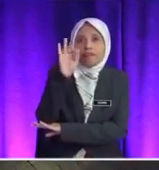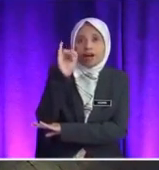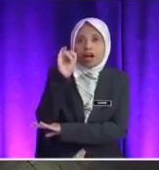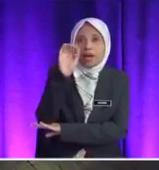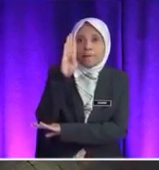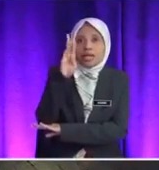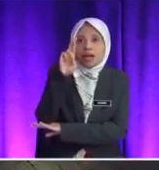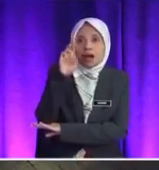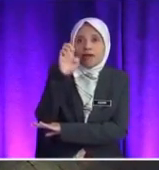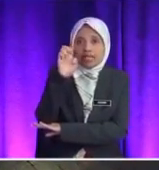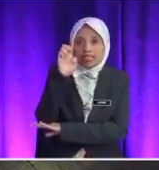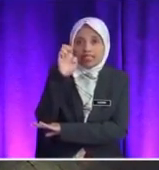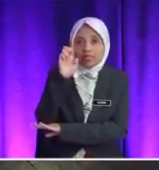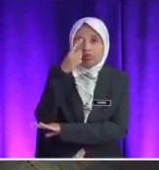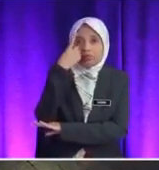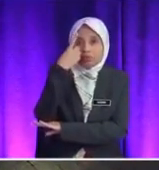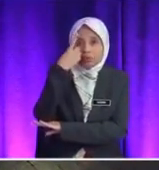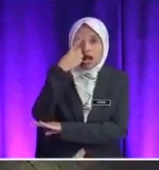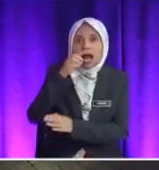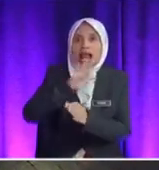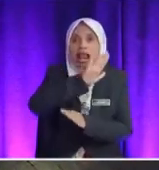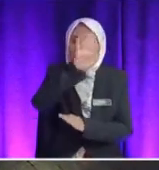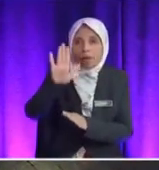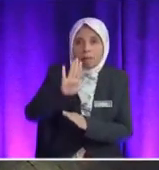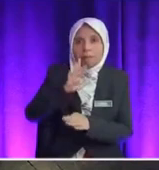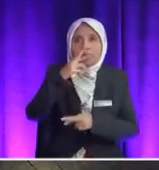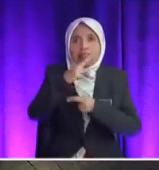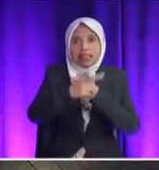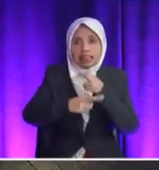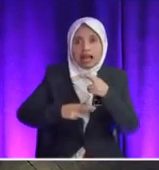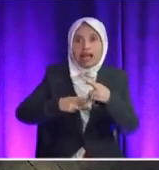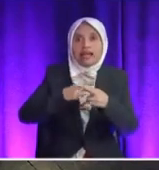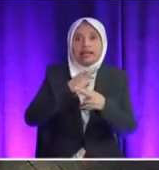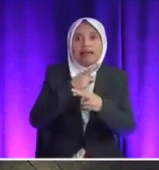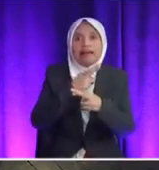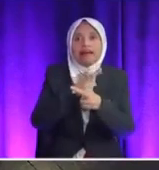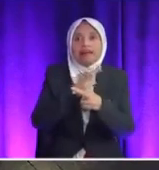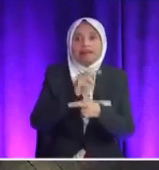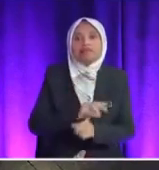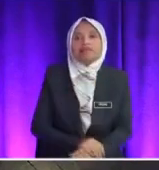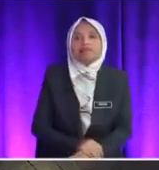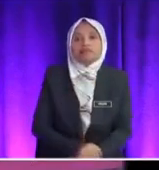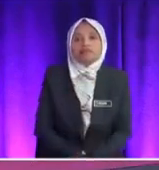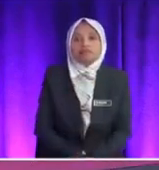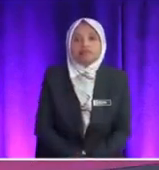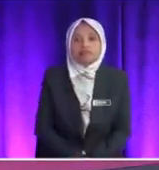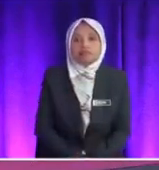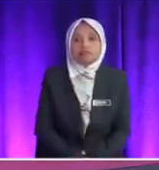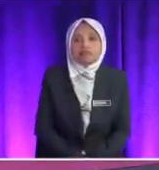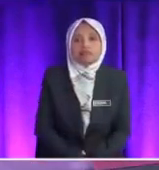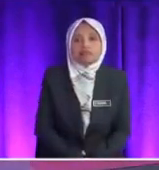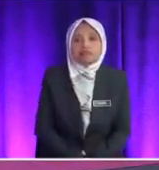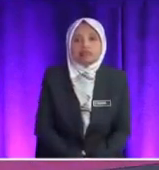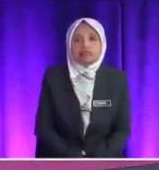mungkin mudah celah-celah atas batu itu akan mengajari itu byuha di celah-celah Nikita kena lock